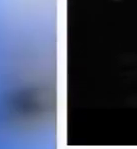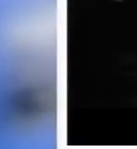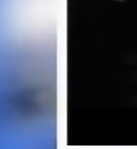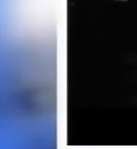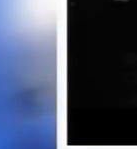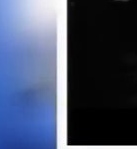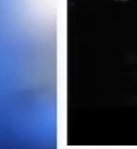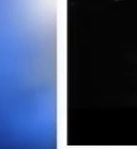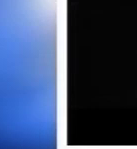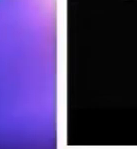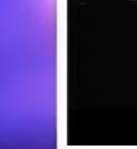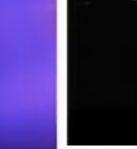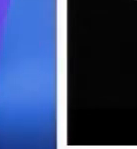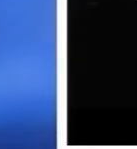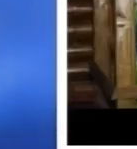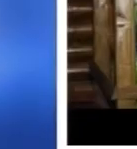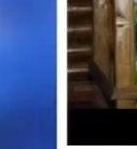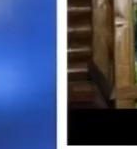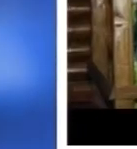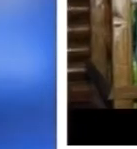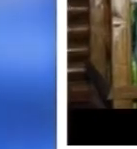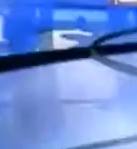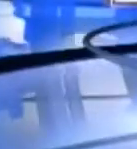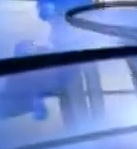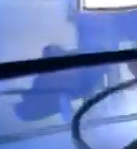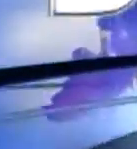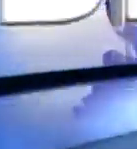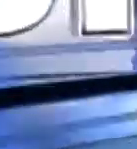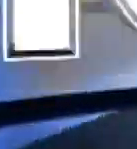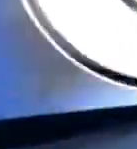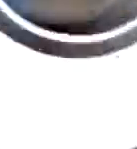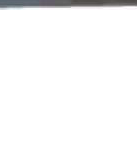головну новорічну ялинку міста і освятили різдвяну шопку.